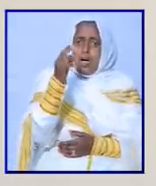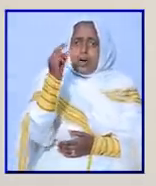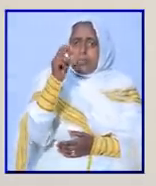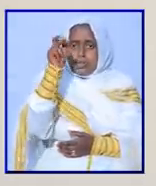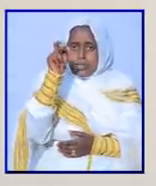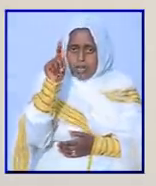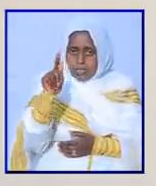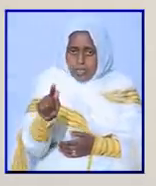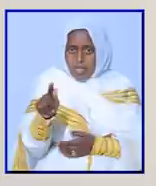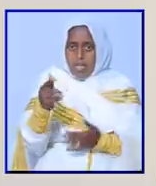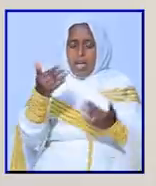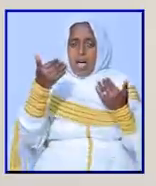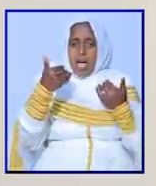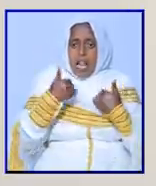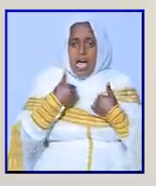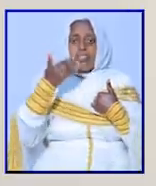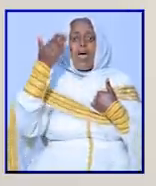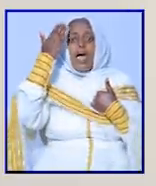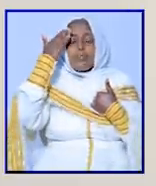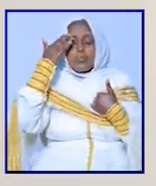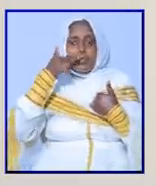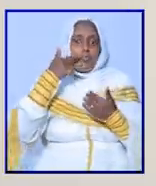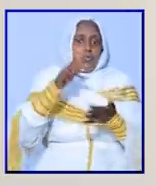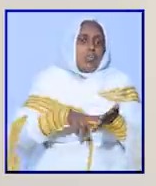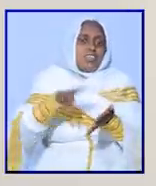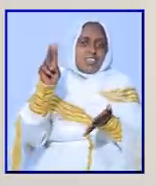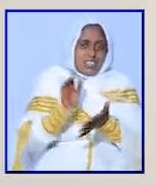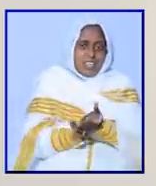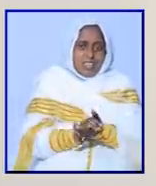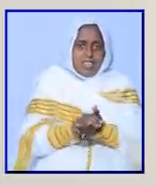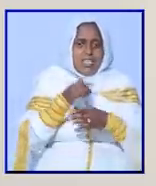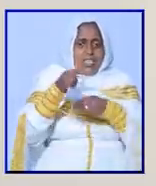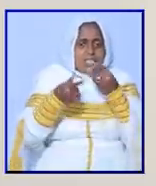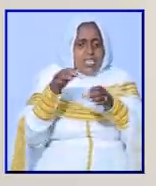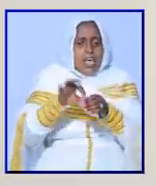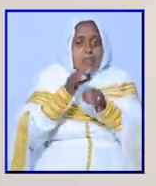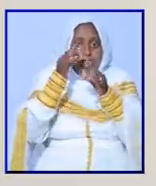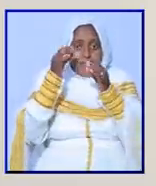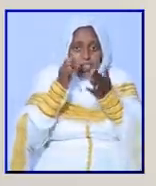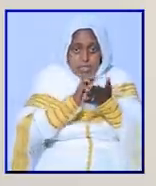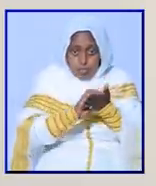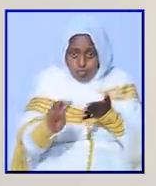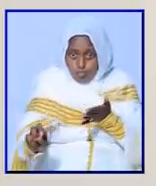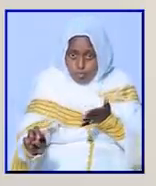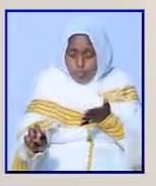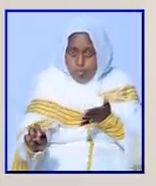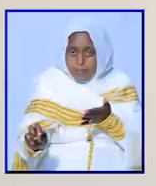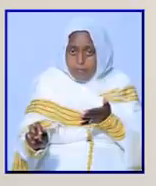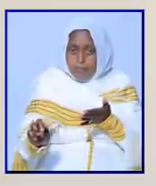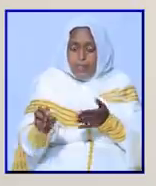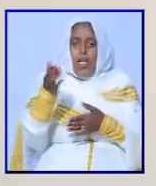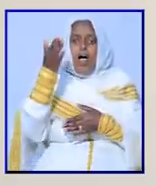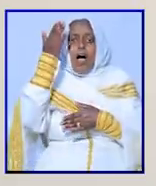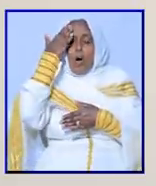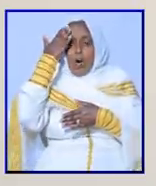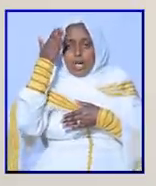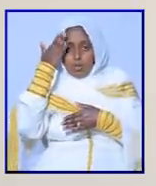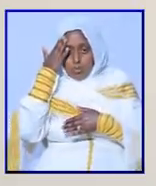ትኩኑ አብዳነ አላ ታይምሩ ብሎ ይነሳል። ስለ መንፈስ ቅዱስ